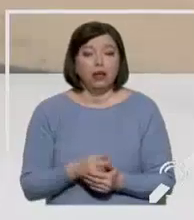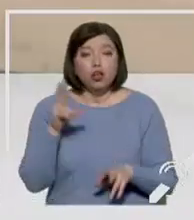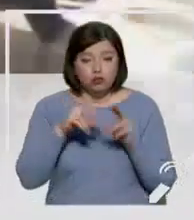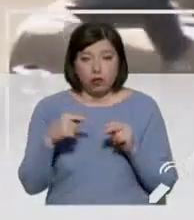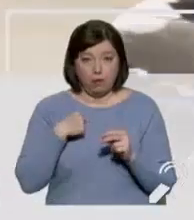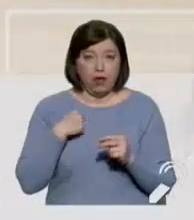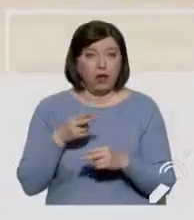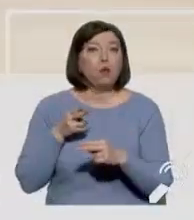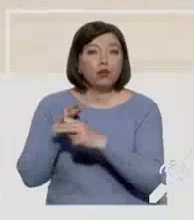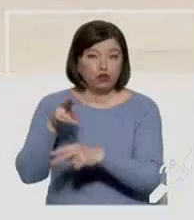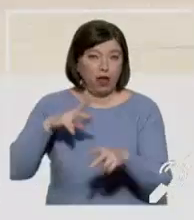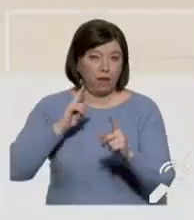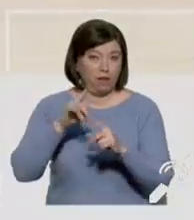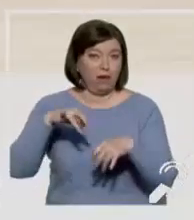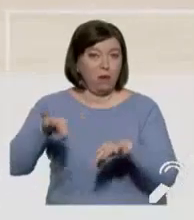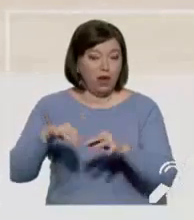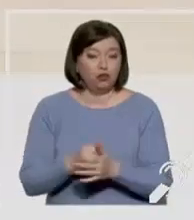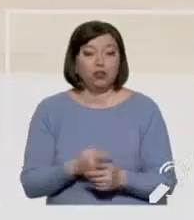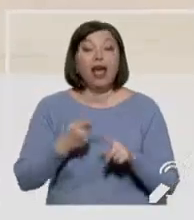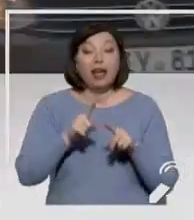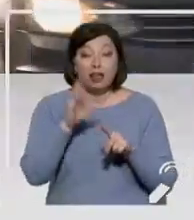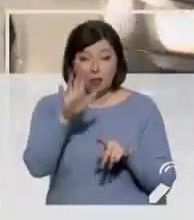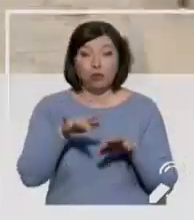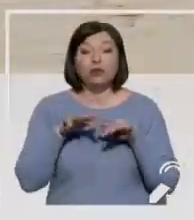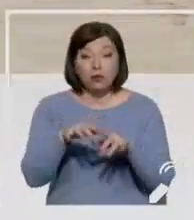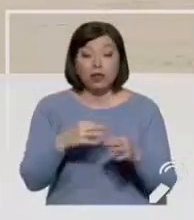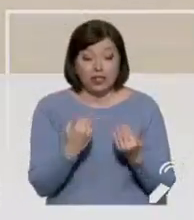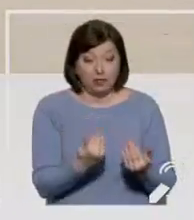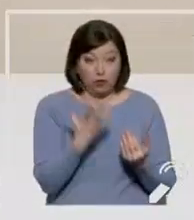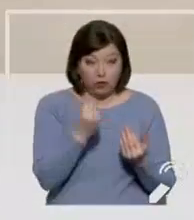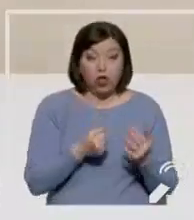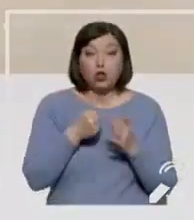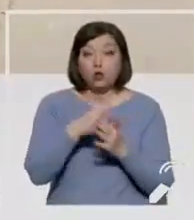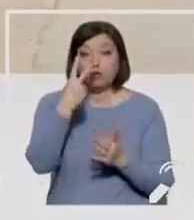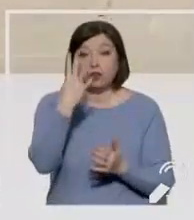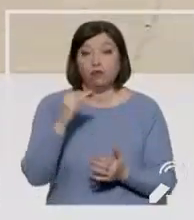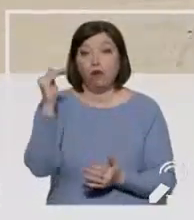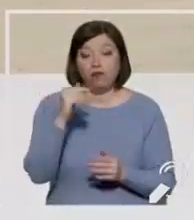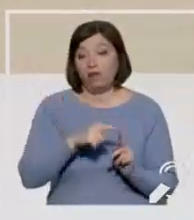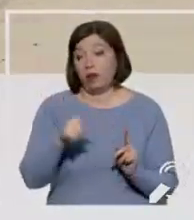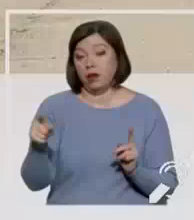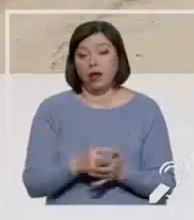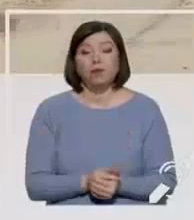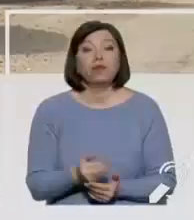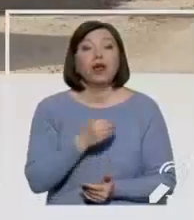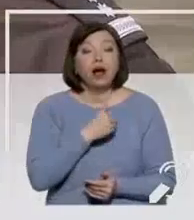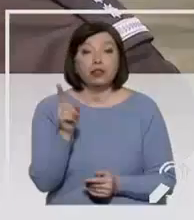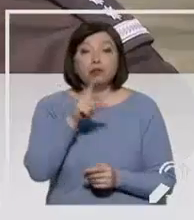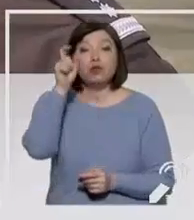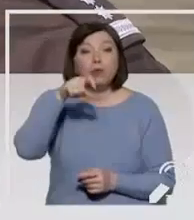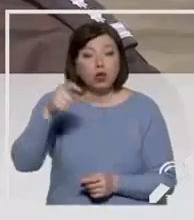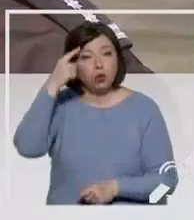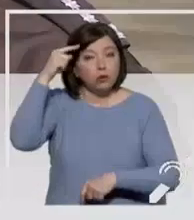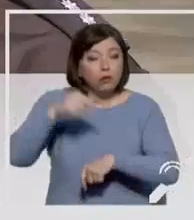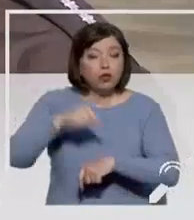Da operațiunea pietonul se va desfășura de astăzi și până pe 24 februarie ne dorim ca pietonii să